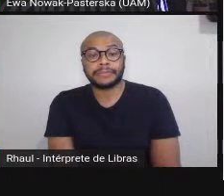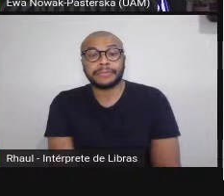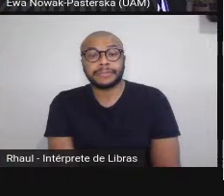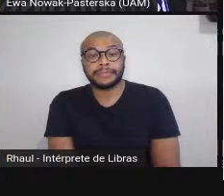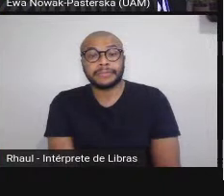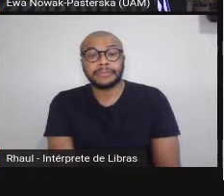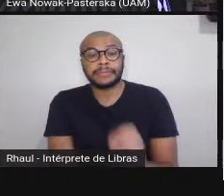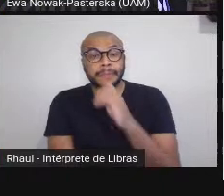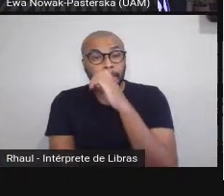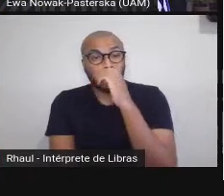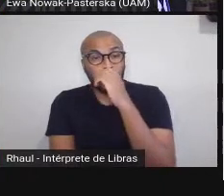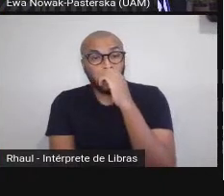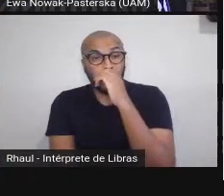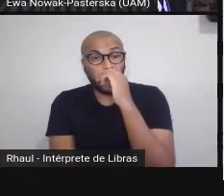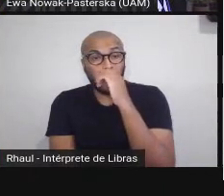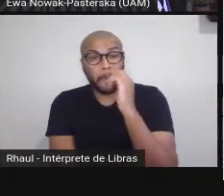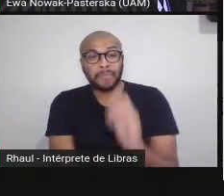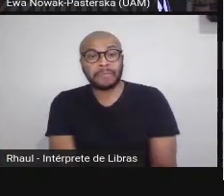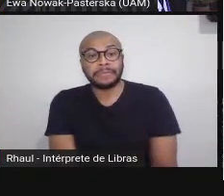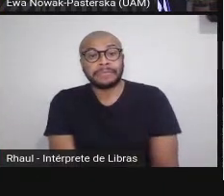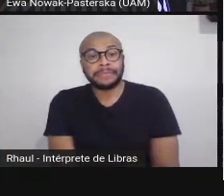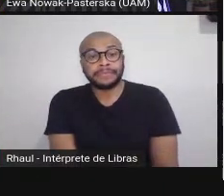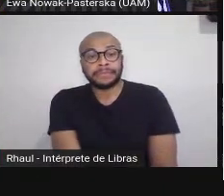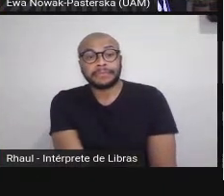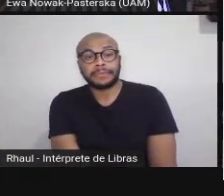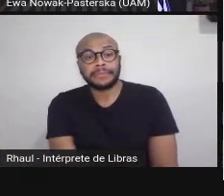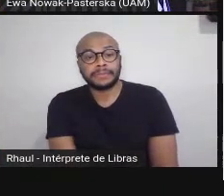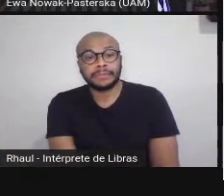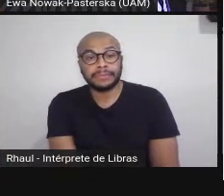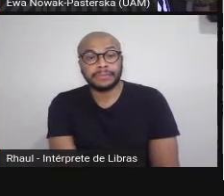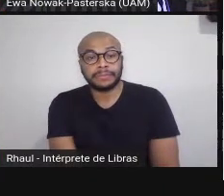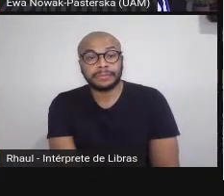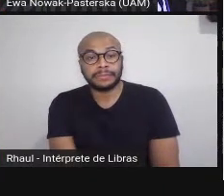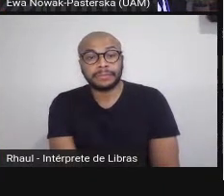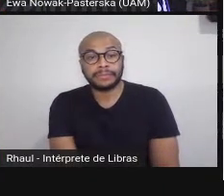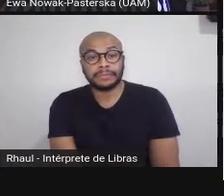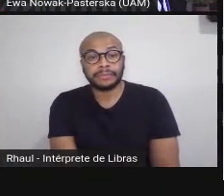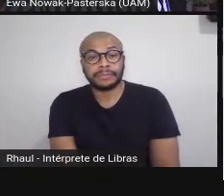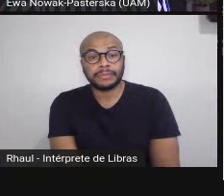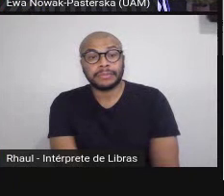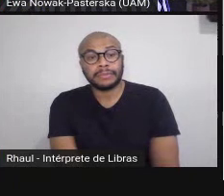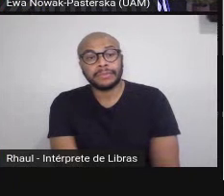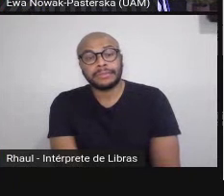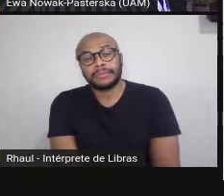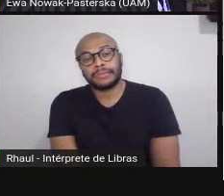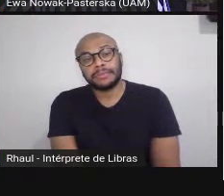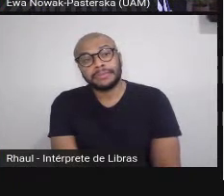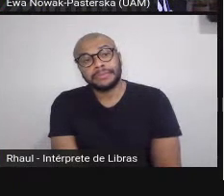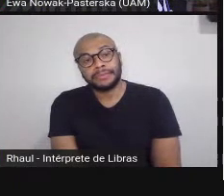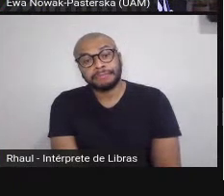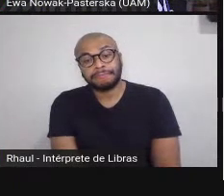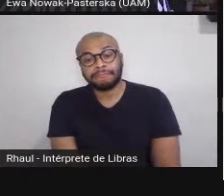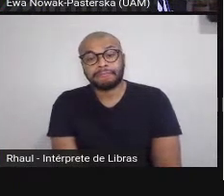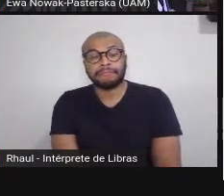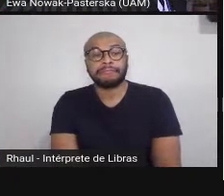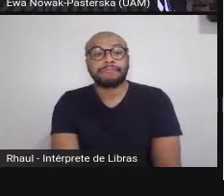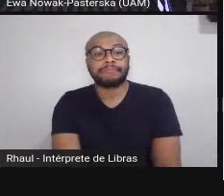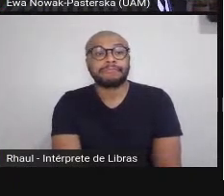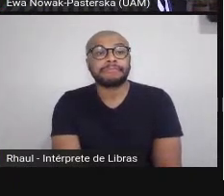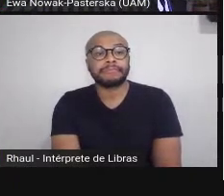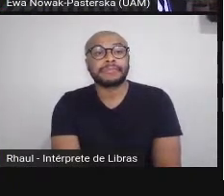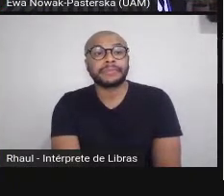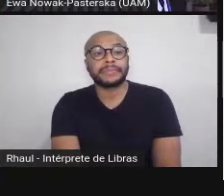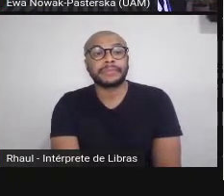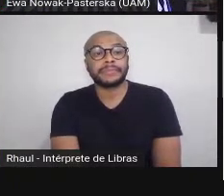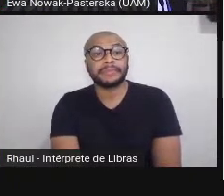imię ojca. I analogicznie dalej, Michałowicz, syn Michała. Liczne z tych nazwisk też